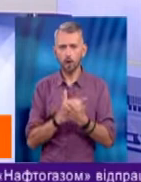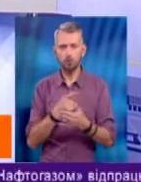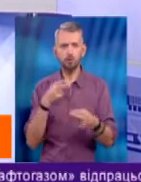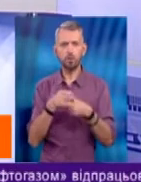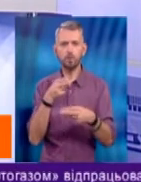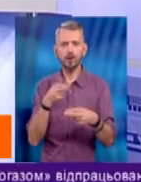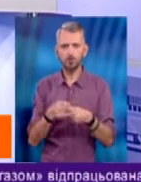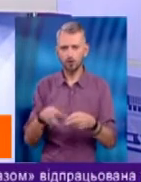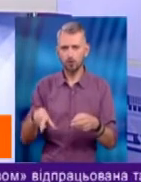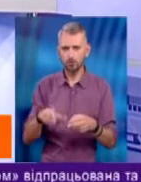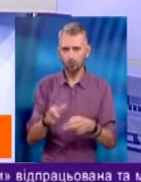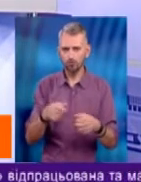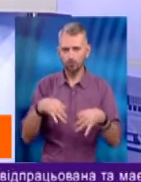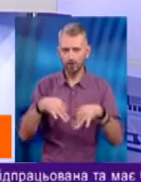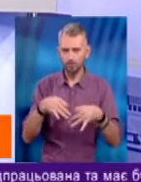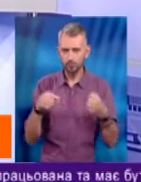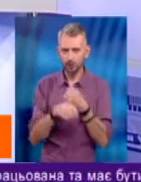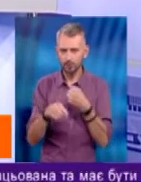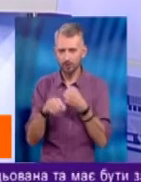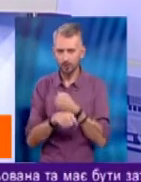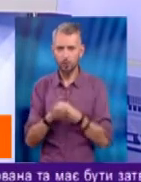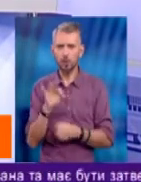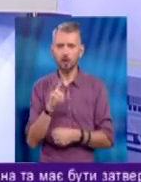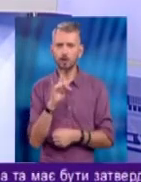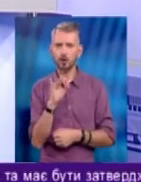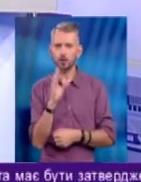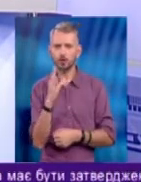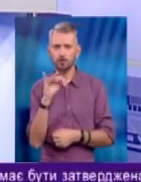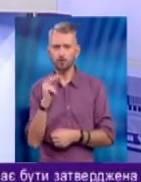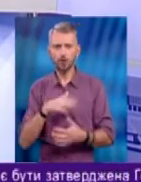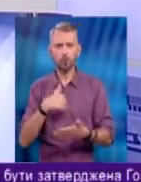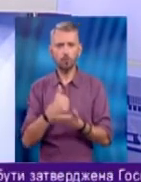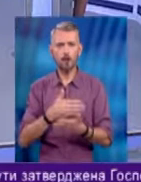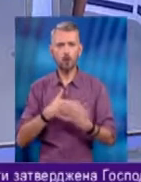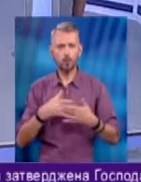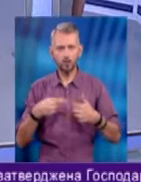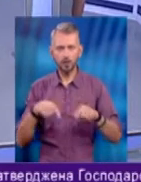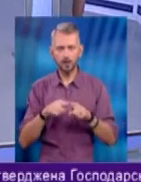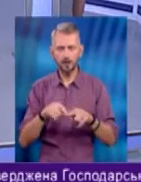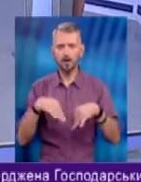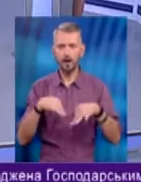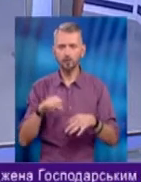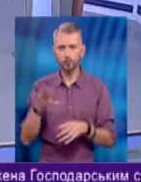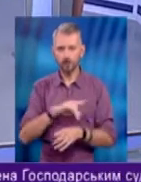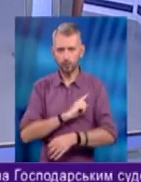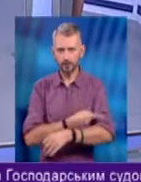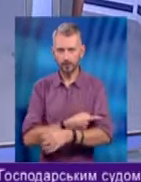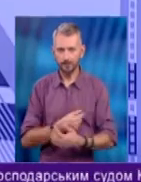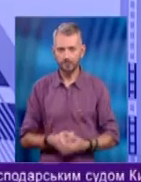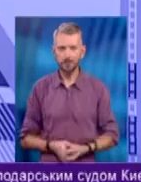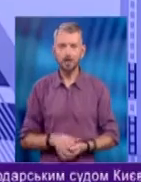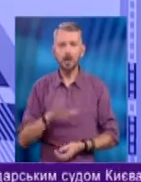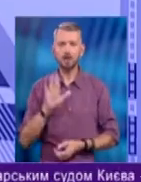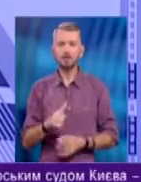попередження дорожньо-транспортного травматизму Traffic Challenge, та Олег Ярошевич, голова громадської організації «Автоєвросила».